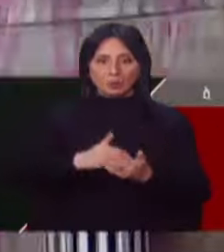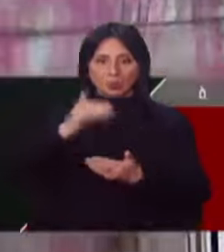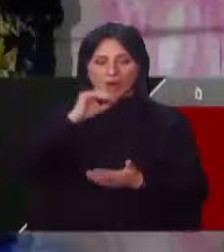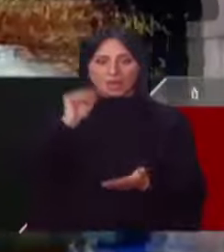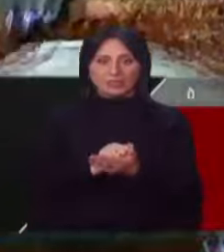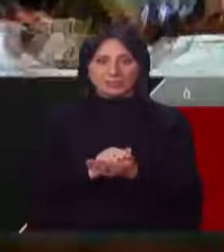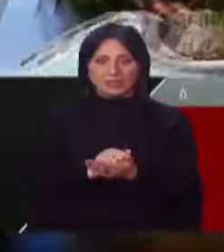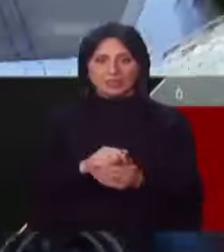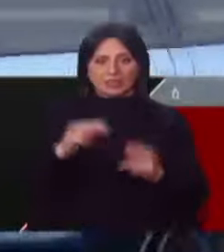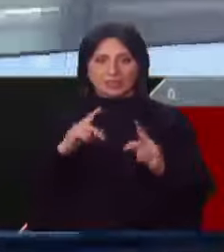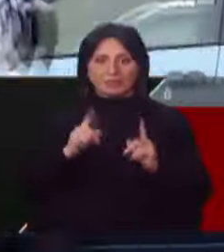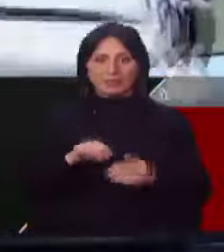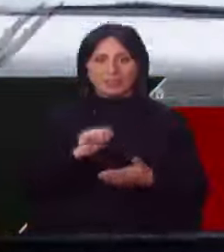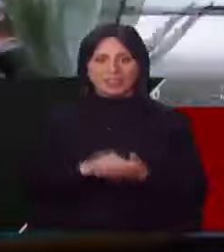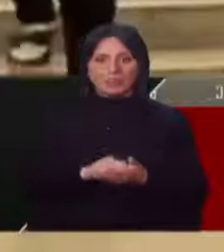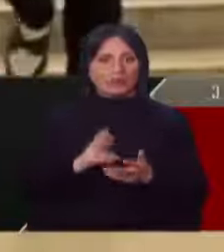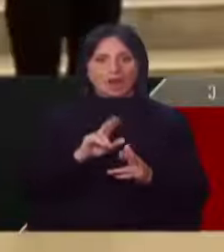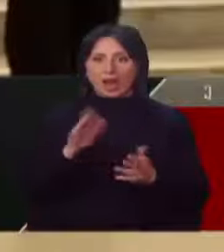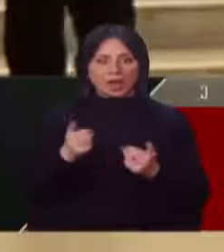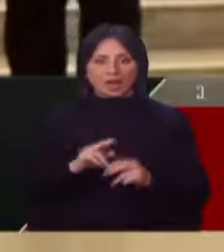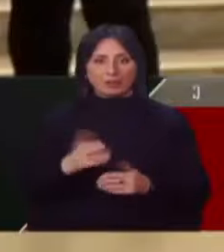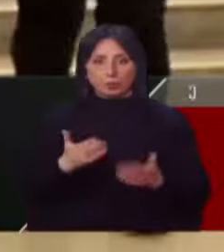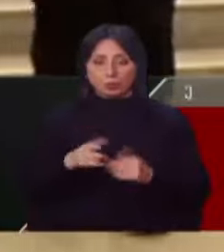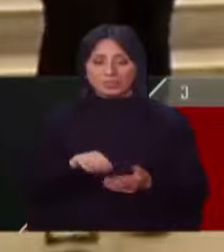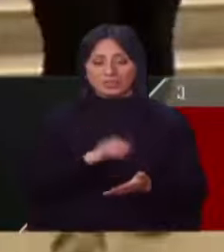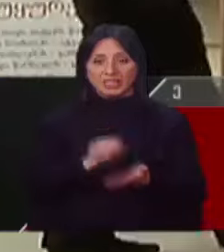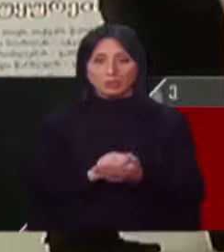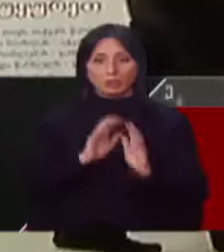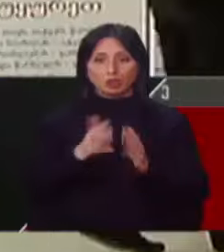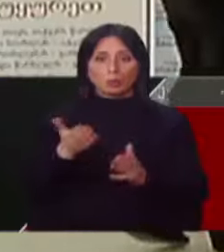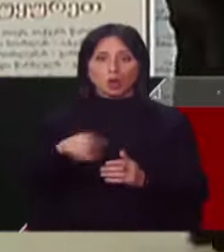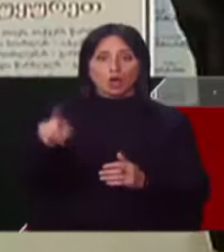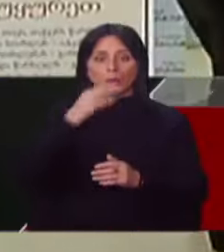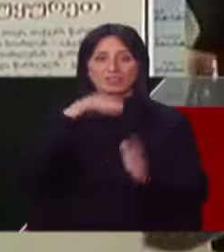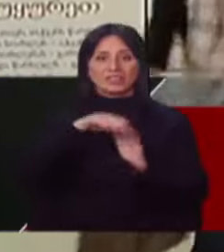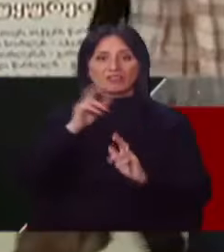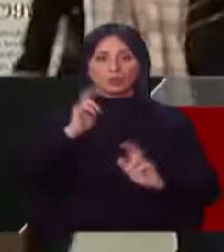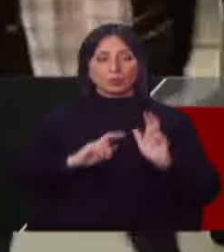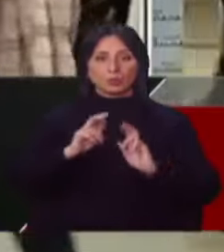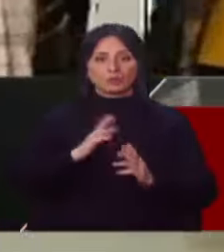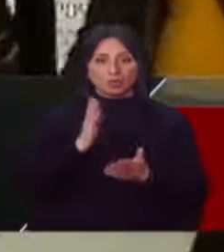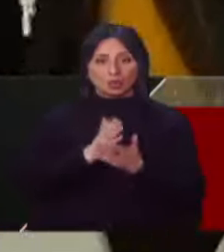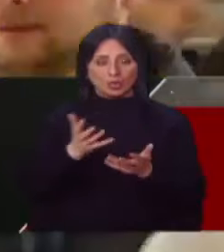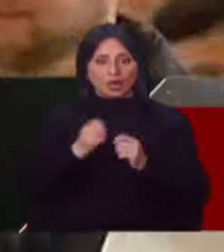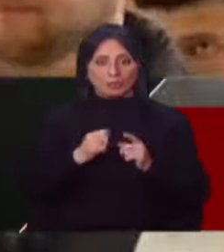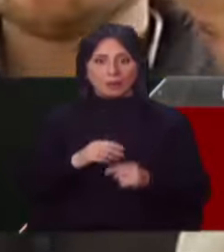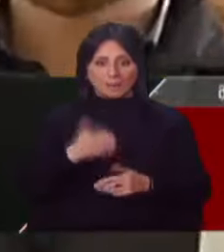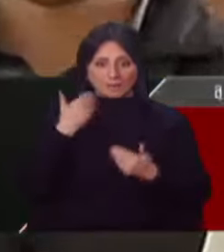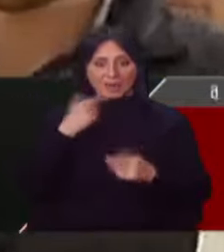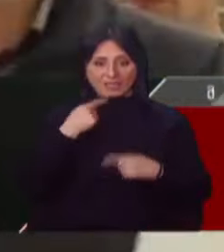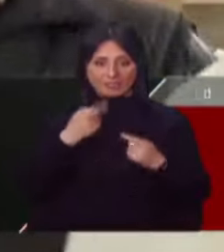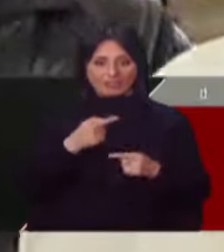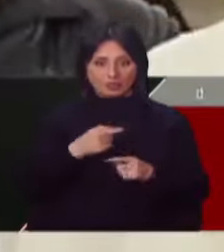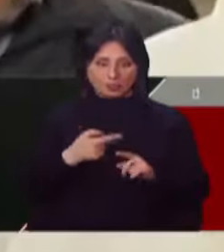უმაღლესი განათლების დამადასტურებელ დიპლომს არ აღიარებს. Თუნდაც ეს დიპლომი მსოფლიოს რომელიმე საუკეთესო უნივერსიტეტში ჰქონდეთ აღებული. მარტივად რომ